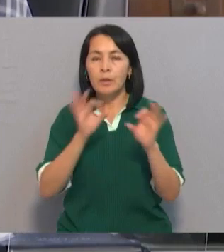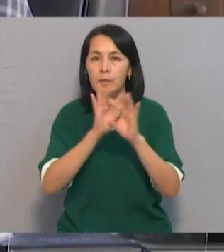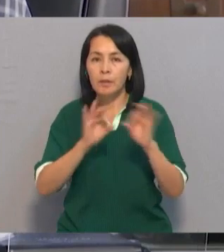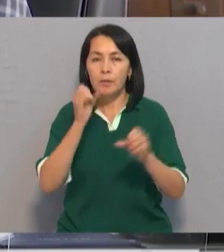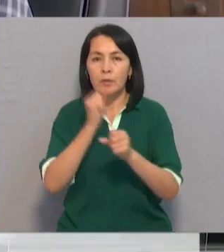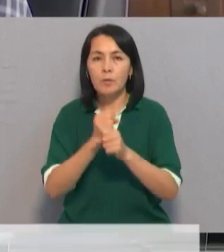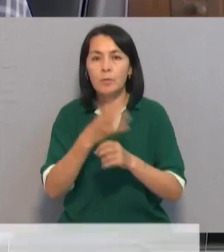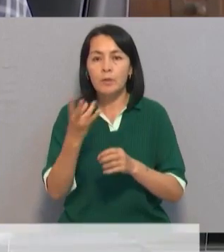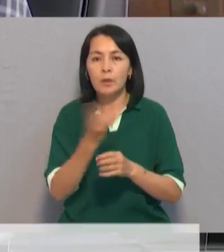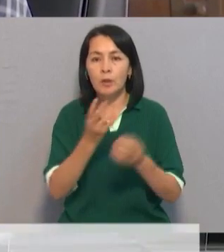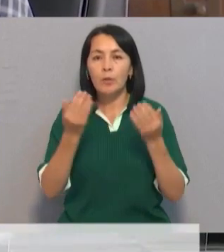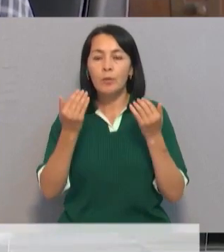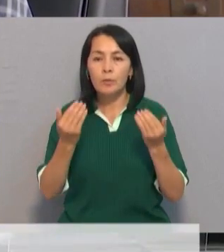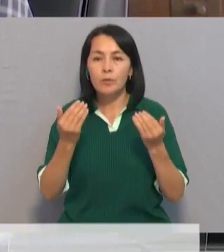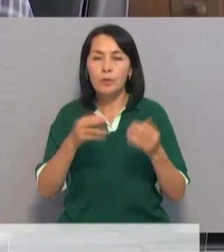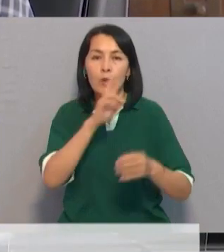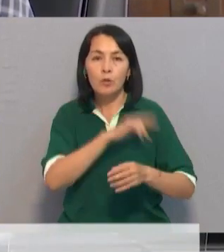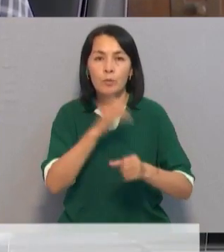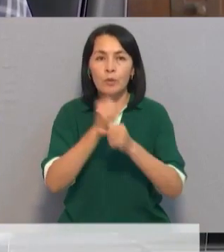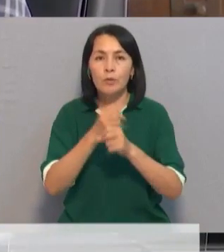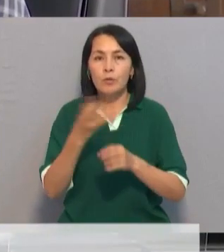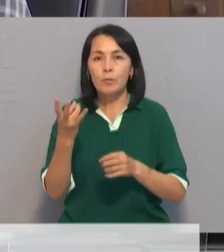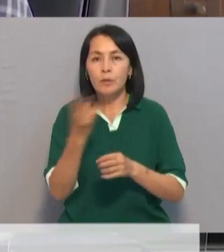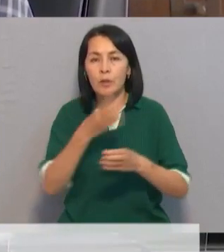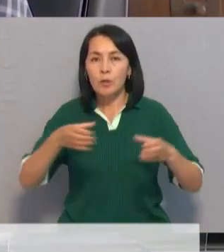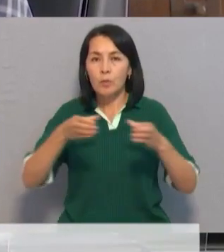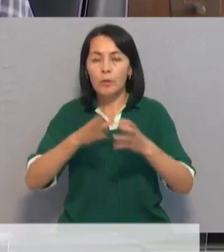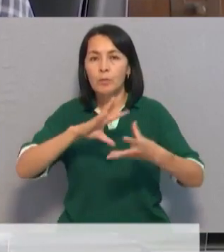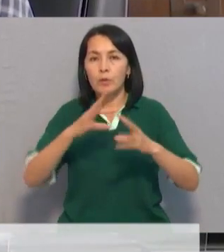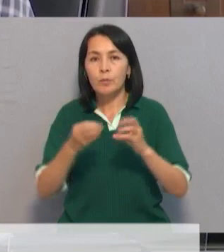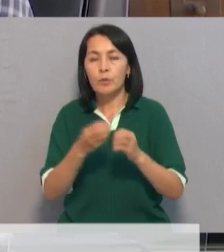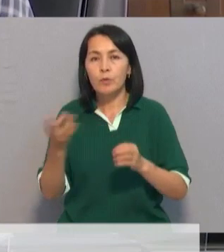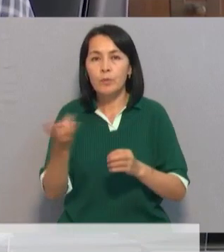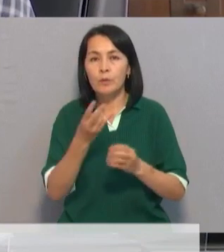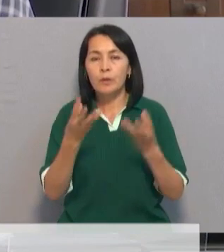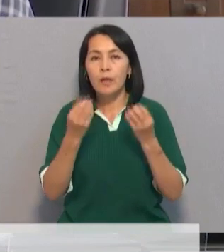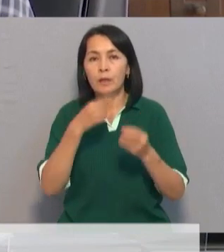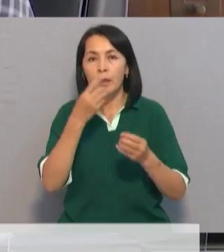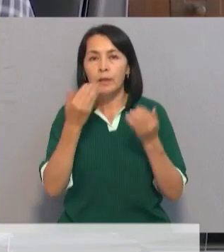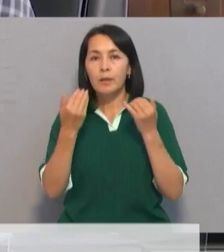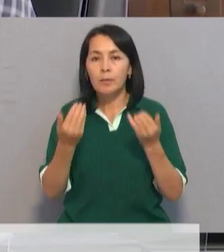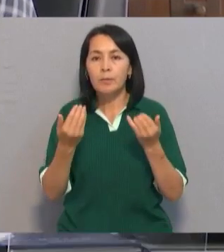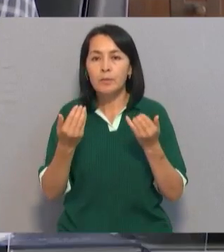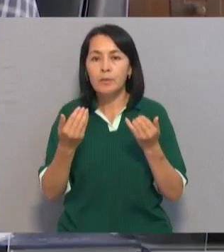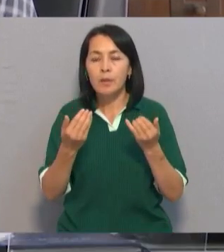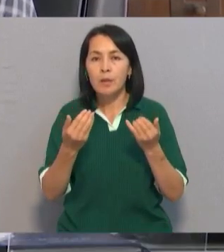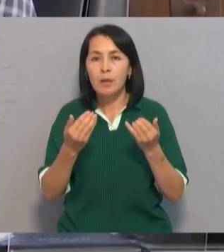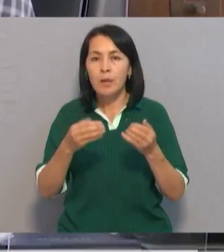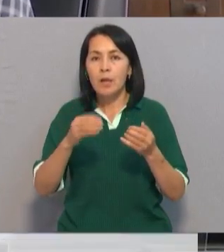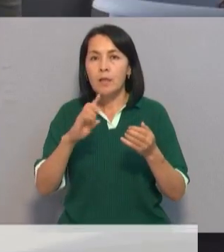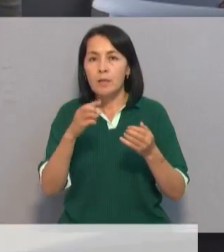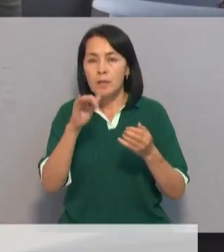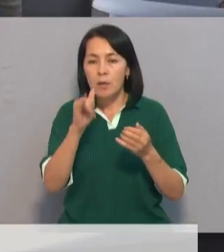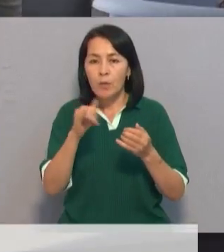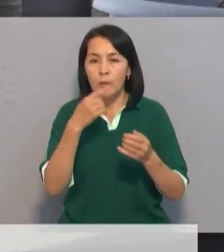керек. Керемет қылу үшін жұмыс істеуіміз керек, топтасуымыз керек. Тағы да айтамын, ол сынамау деген сөз емес, сынау